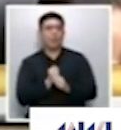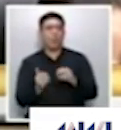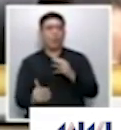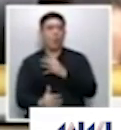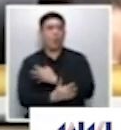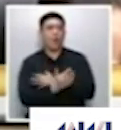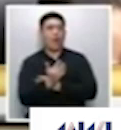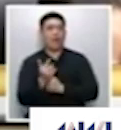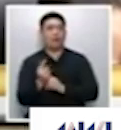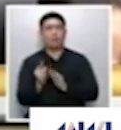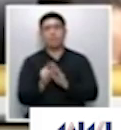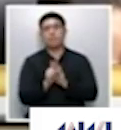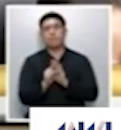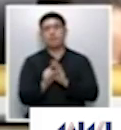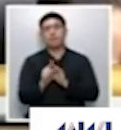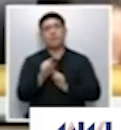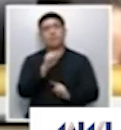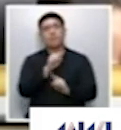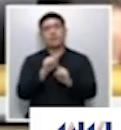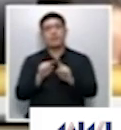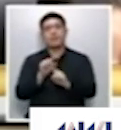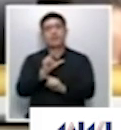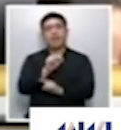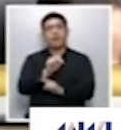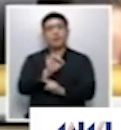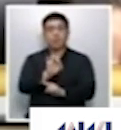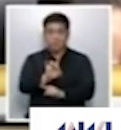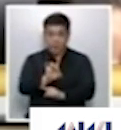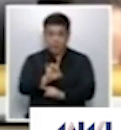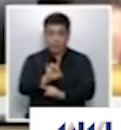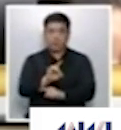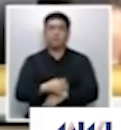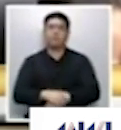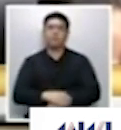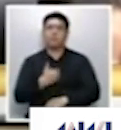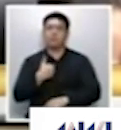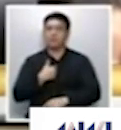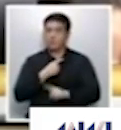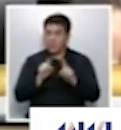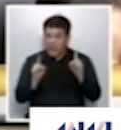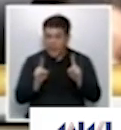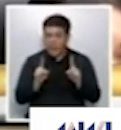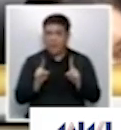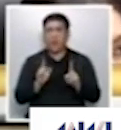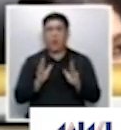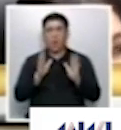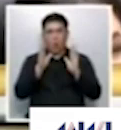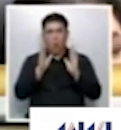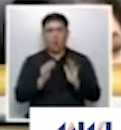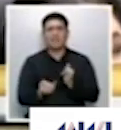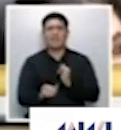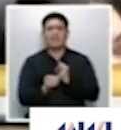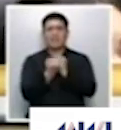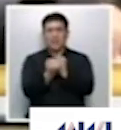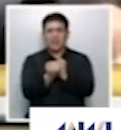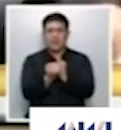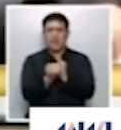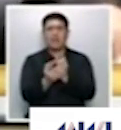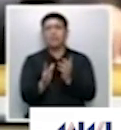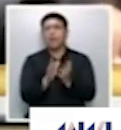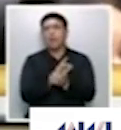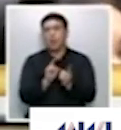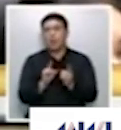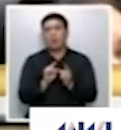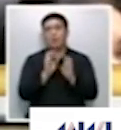ง 38% และมีข่าวคราวอีกว่าคนที่รู้จักกันผ่านสังคมออนไ